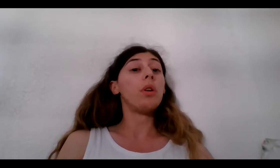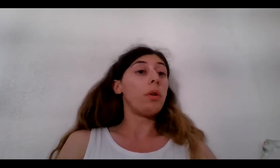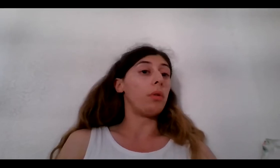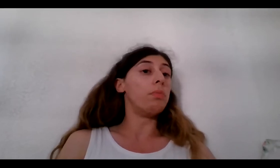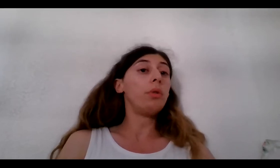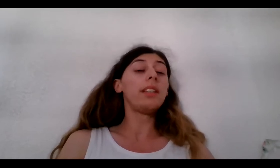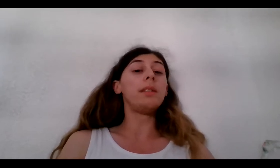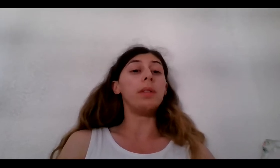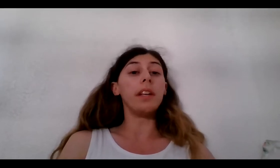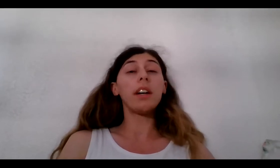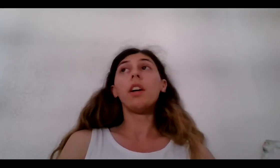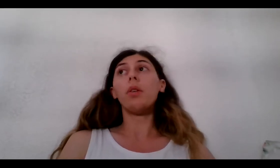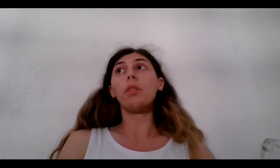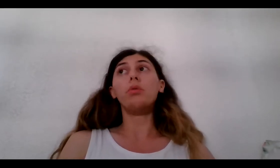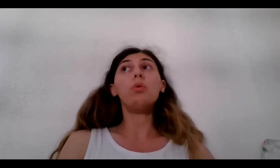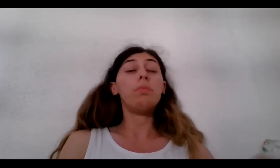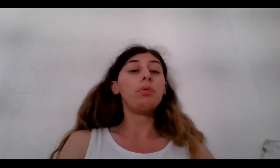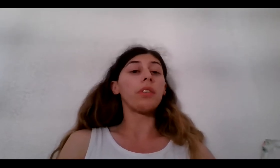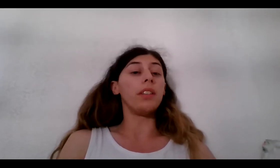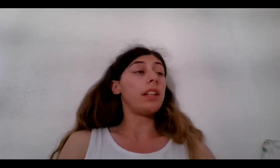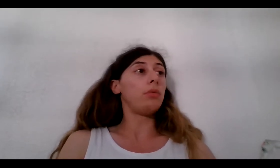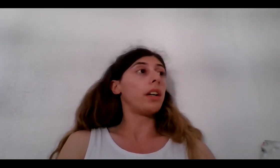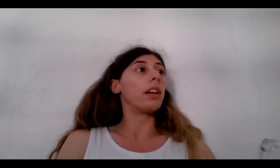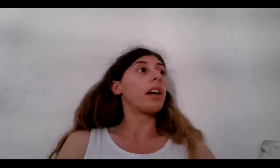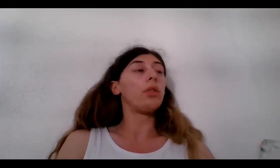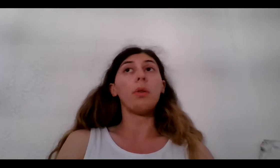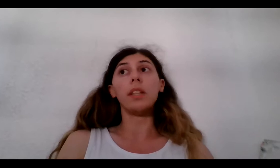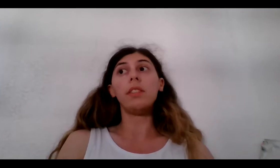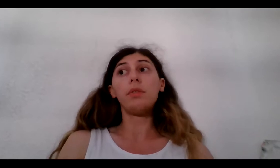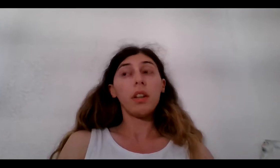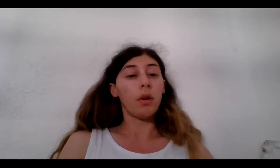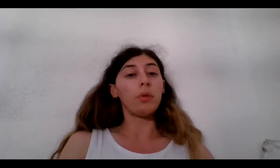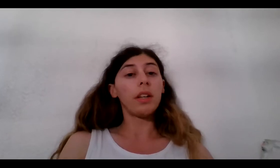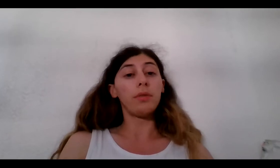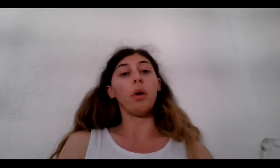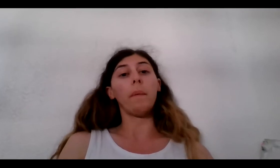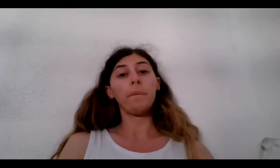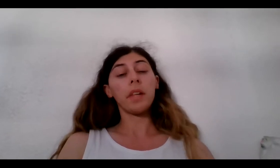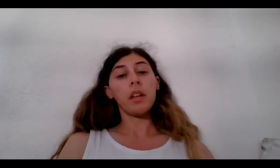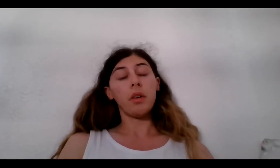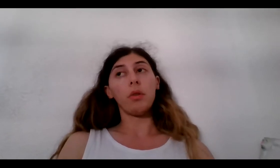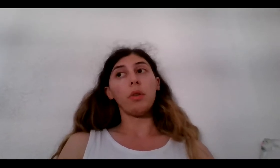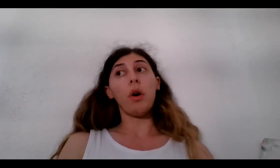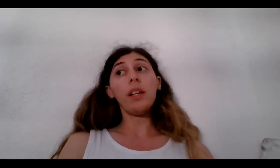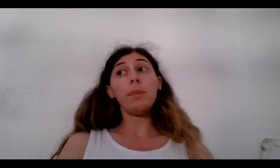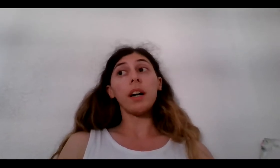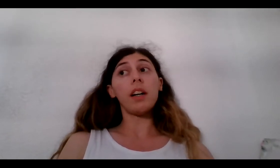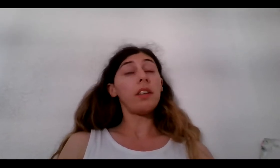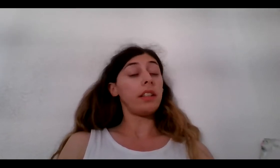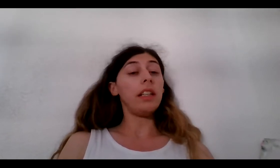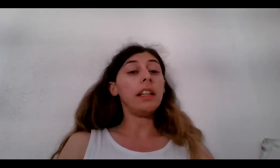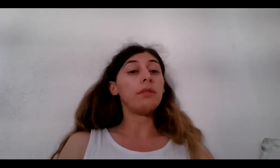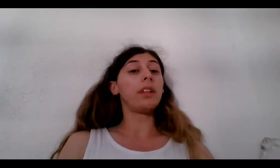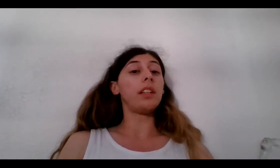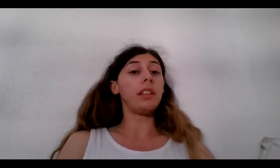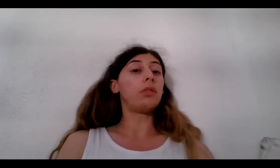validation pluridisciplinaire de plusieurs années, et donc à un carcan normatif très fort. En libéral,